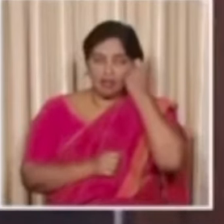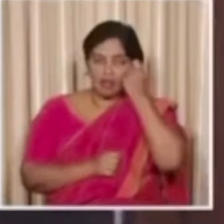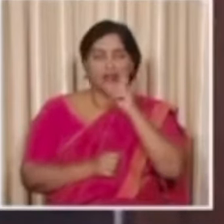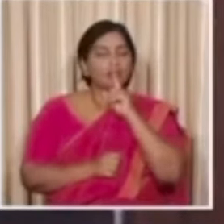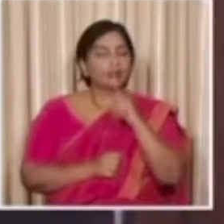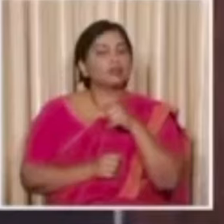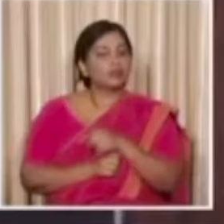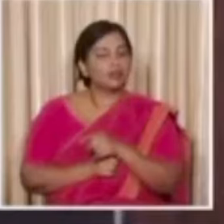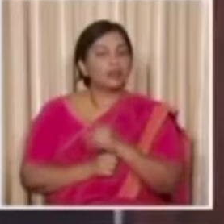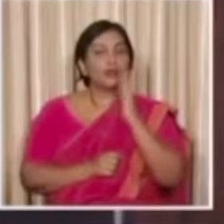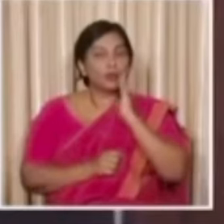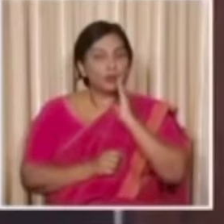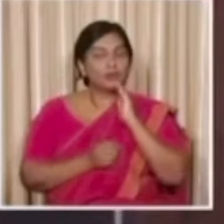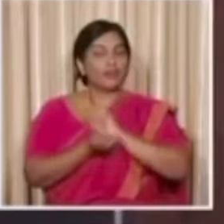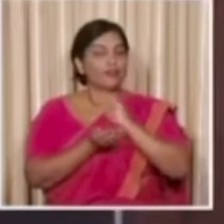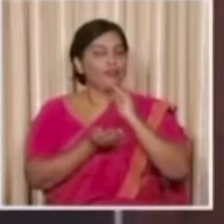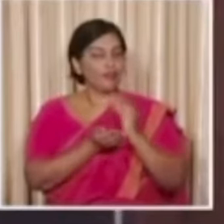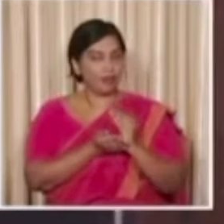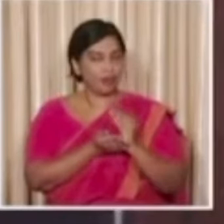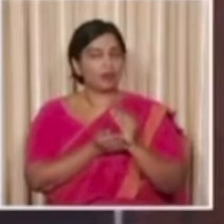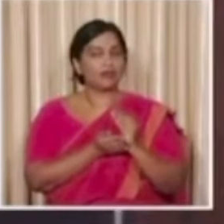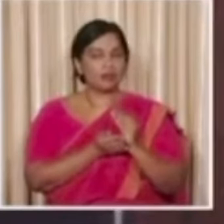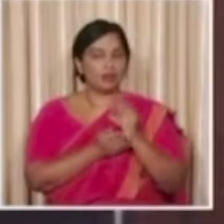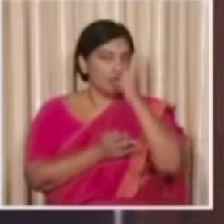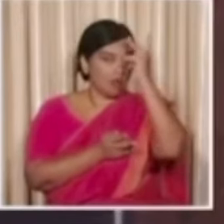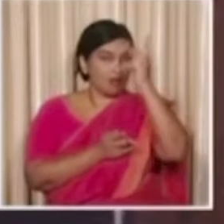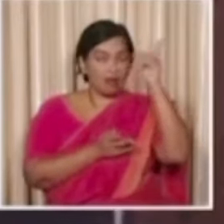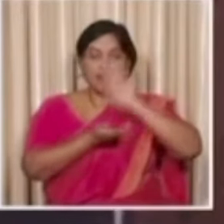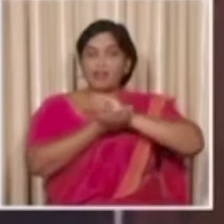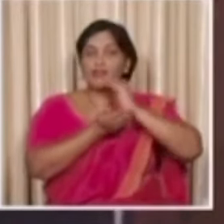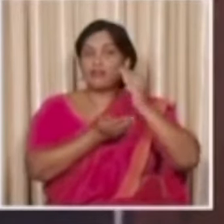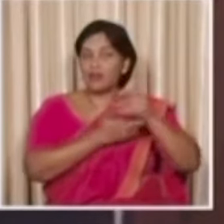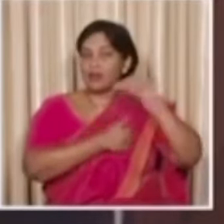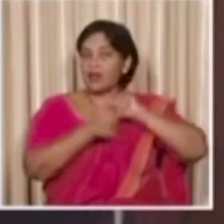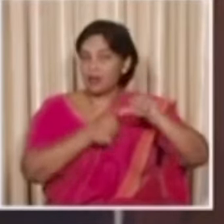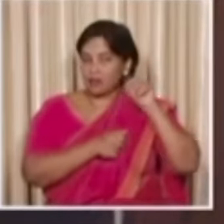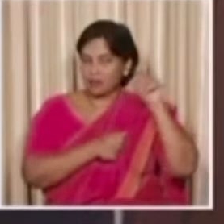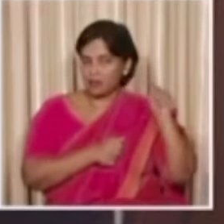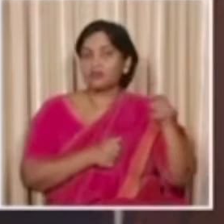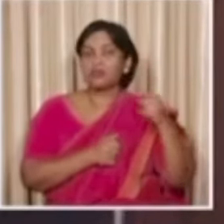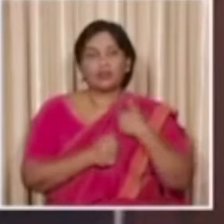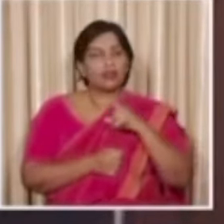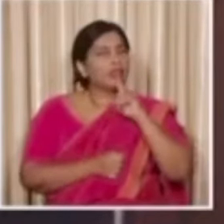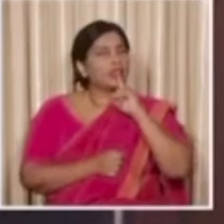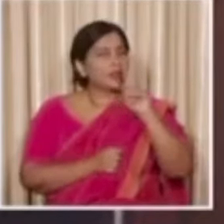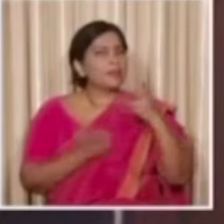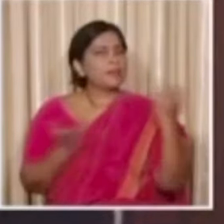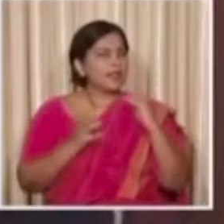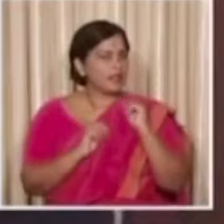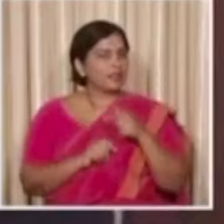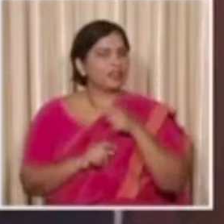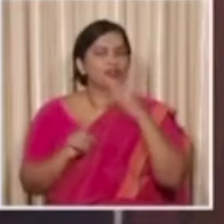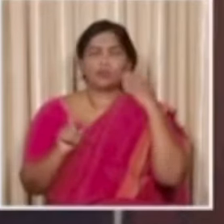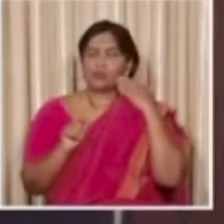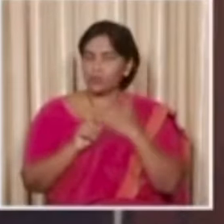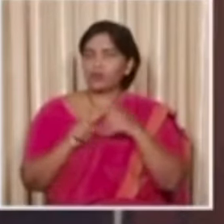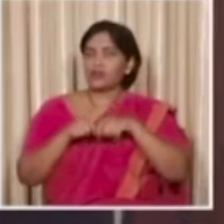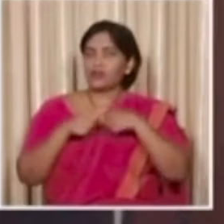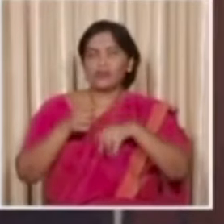කරනවා විදේශ අරමුදල් ඒ කියන්නේ කටාර ෆන්ඩ් එක වගේ ආයතනයකට අපිට බැරි ඇයි මේ පිළිබඳව